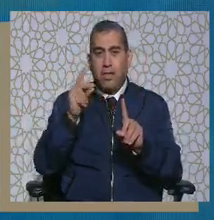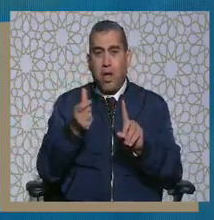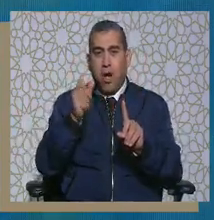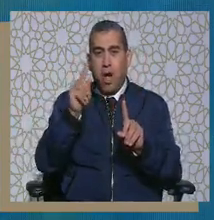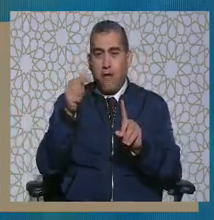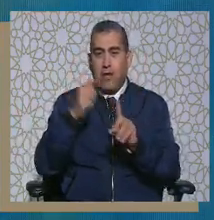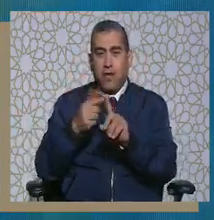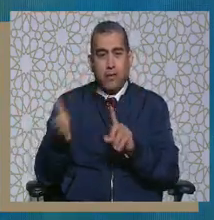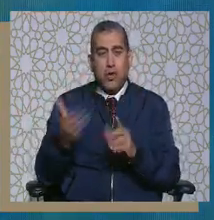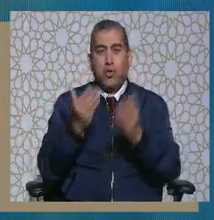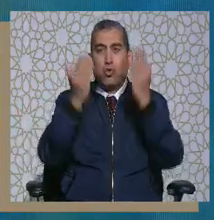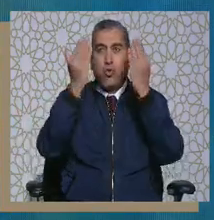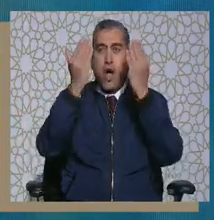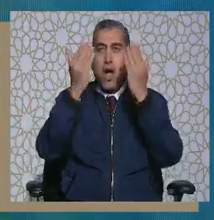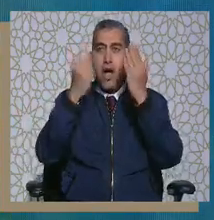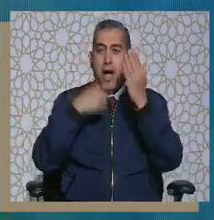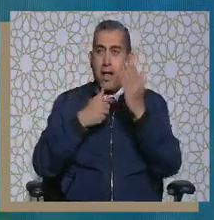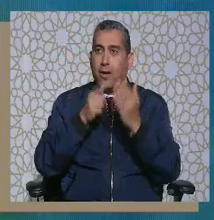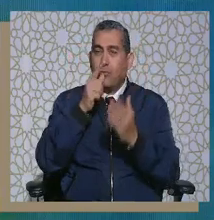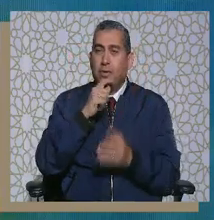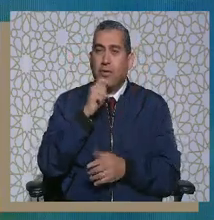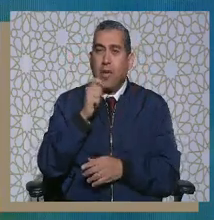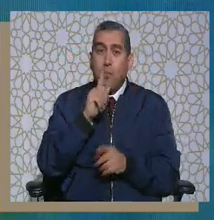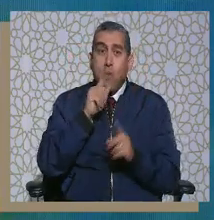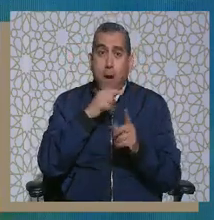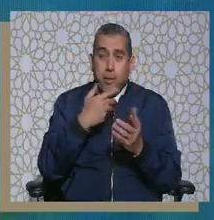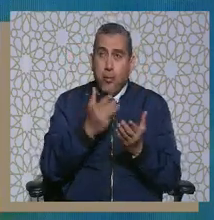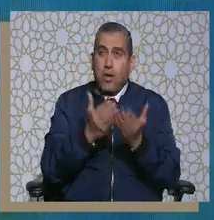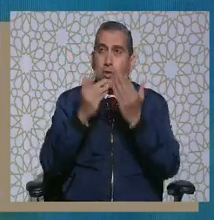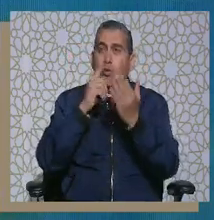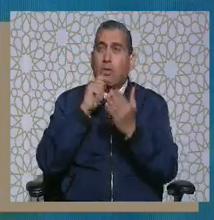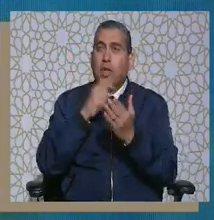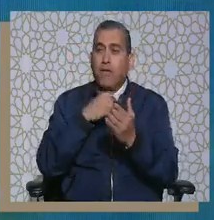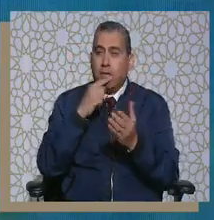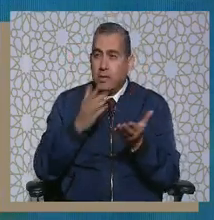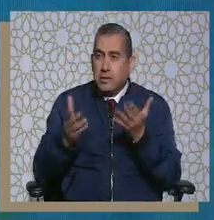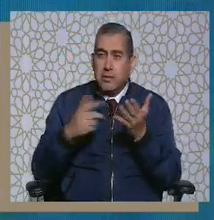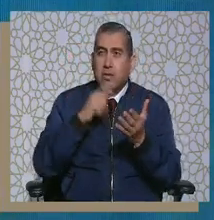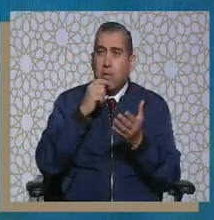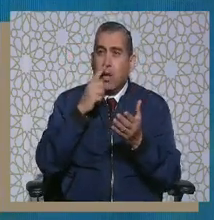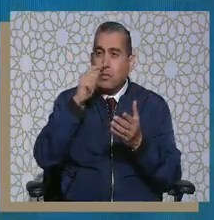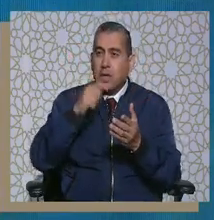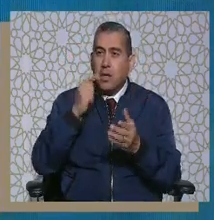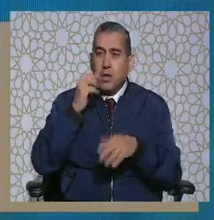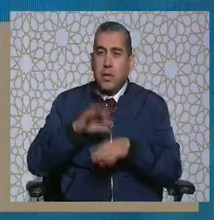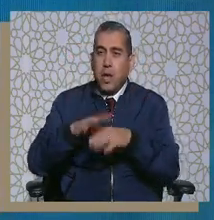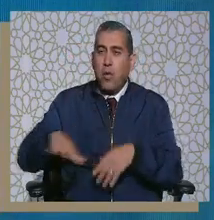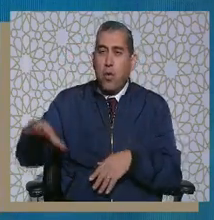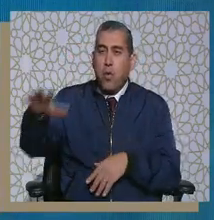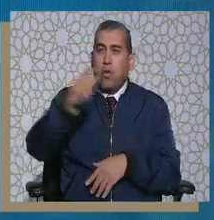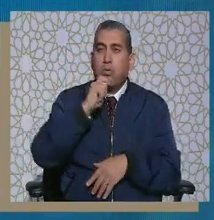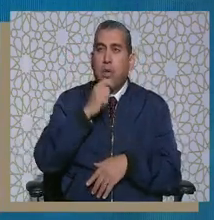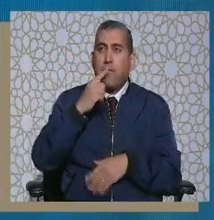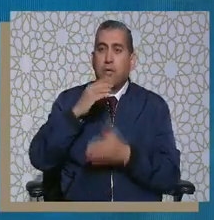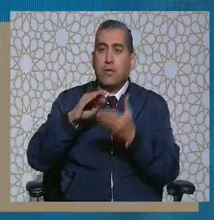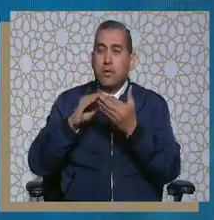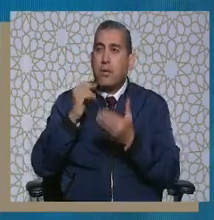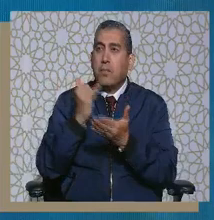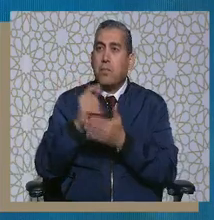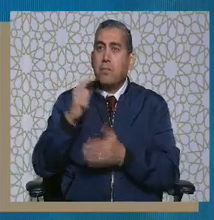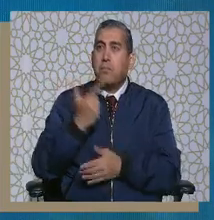دع الله اللهم اني اشكو اليك ضعف قوتي وقله حيلتي وهواني على الناس الى من